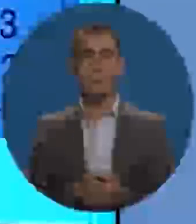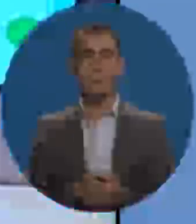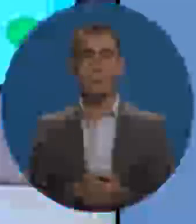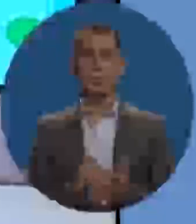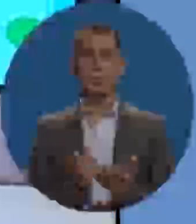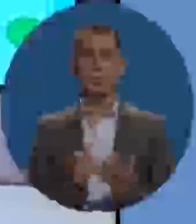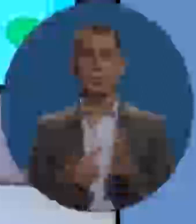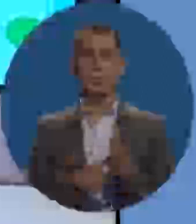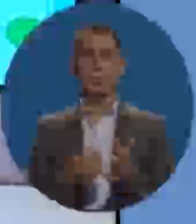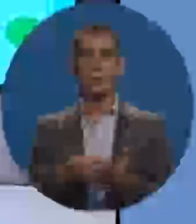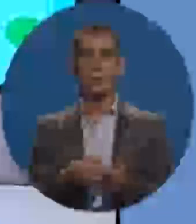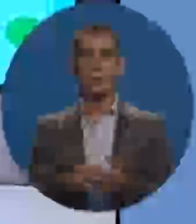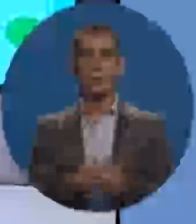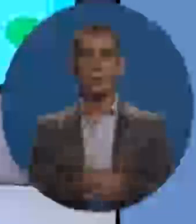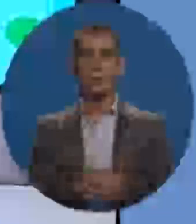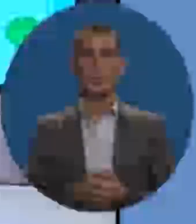6-шы мәселе.